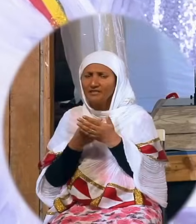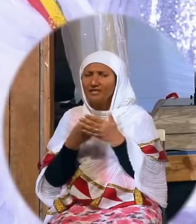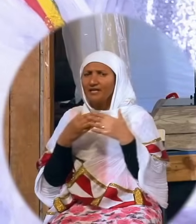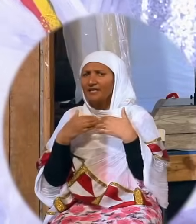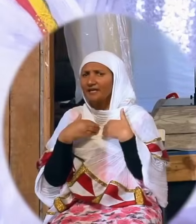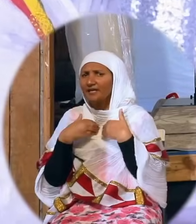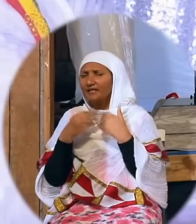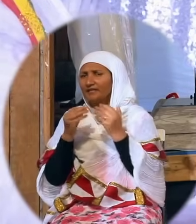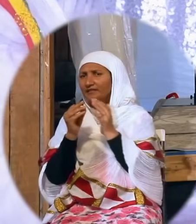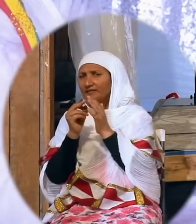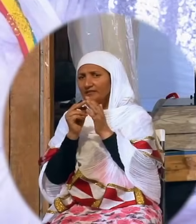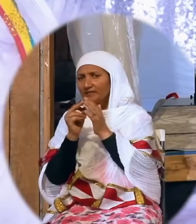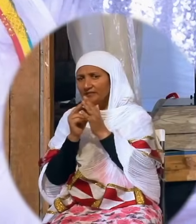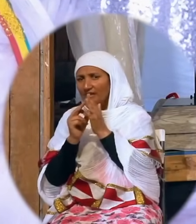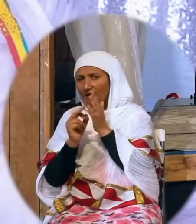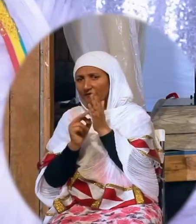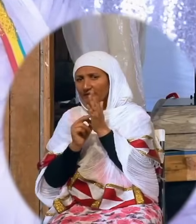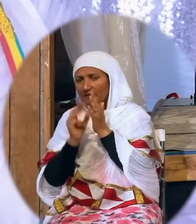ስላላደጉ